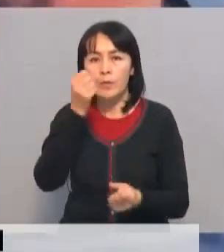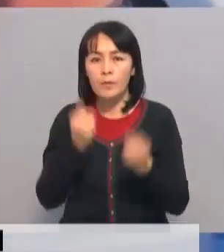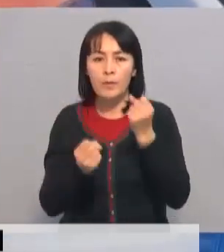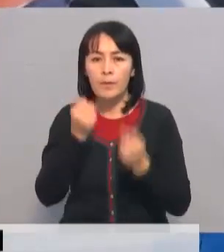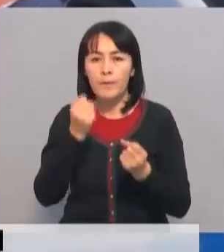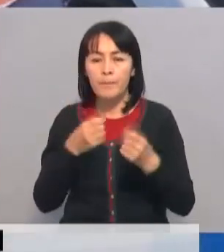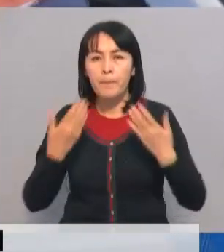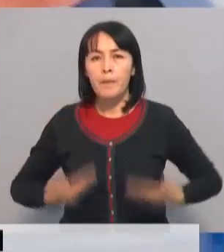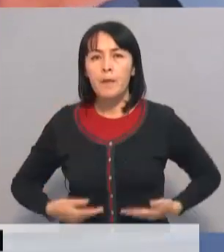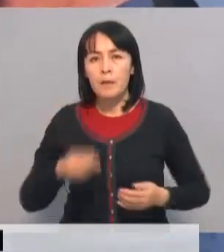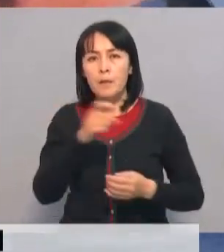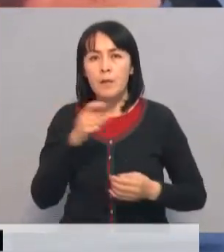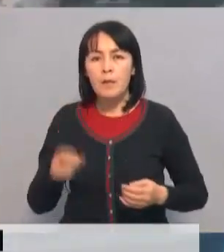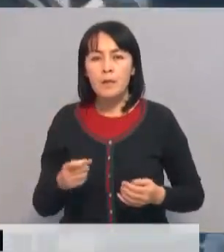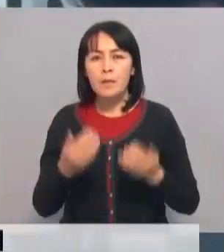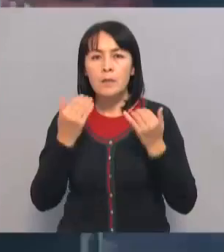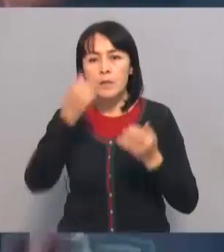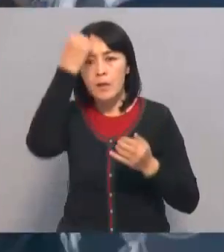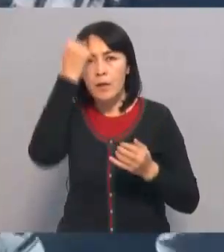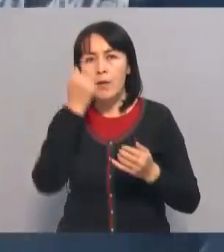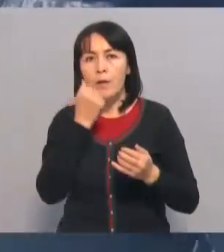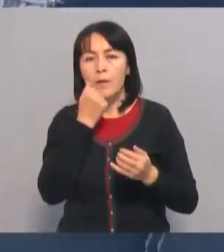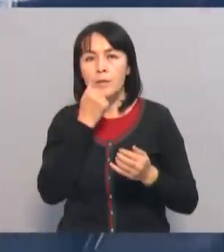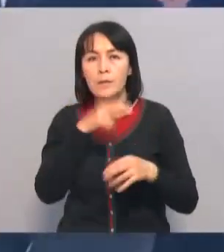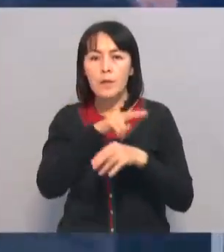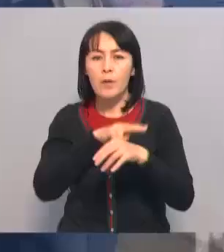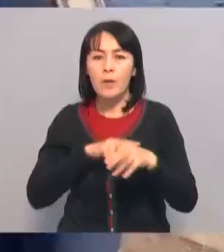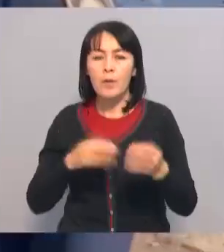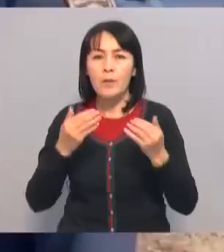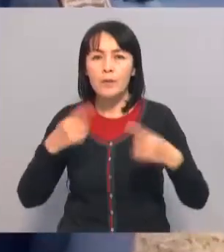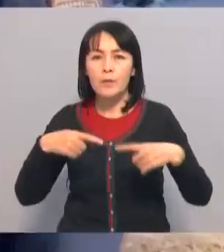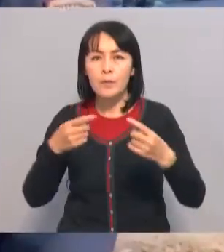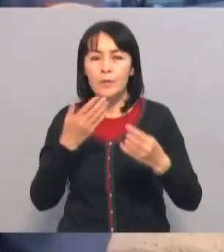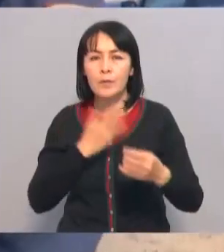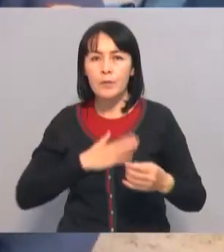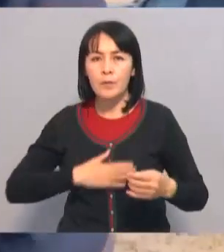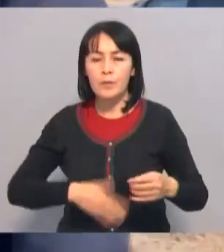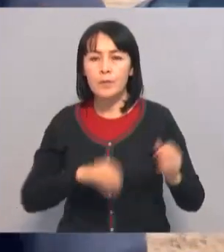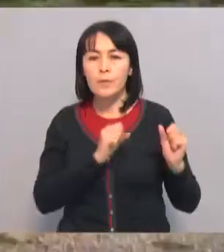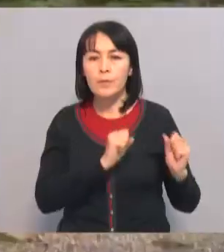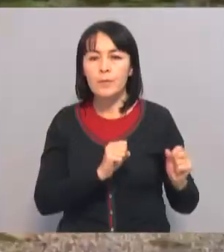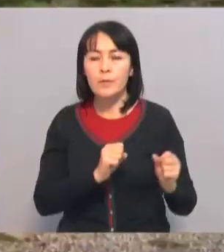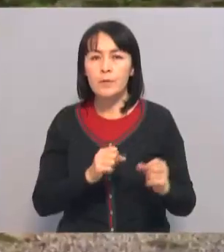2 новых автомобилей. Местные жители выразили искреннюю благодарность стражам порядка, создающим условия для спокойствия